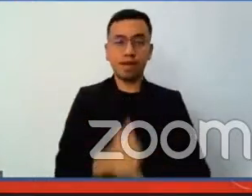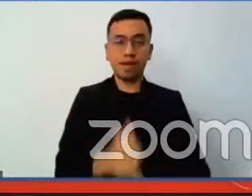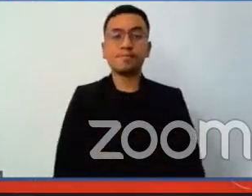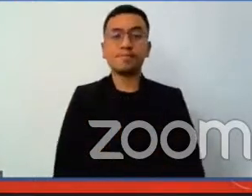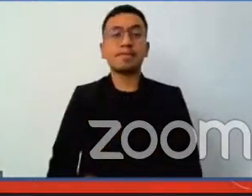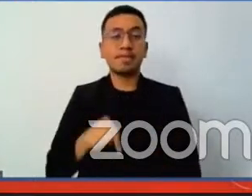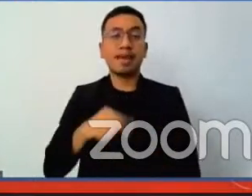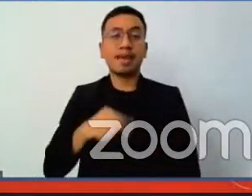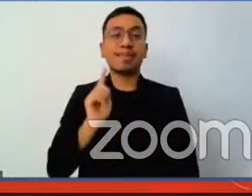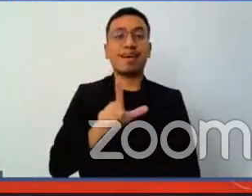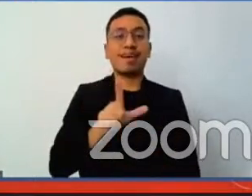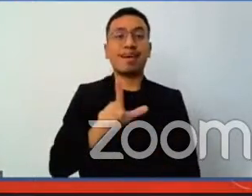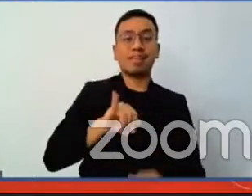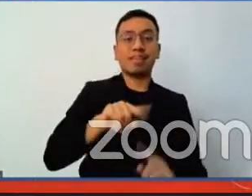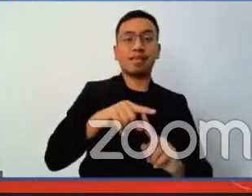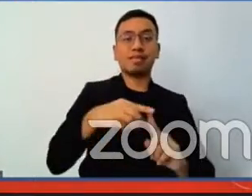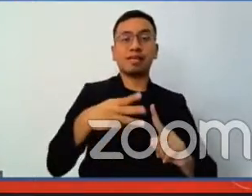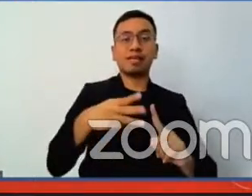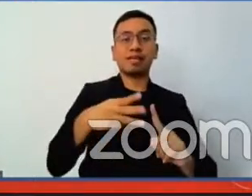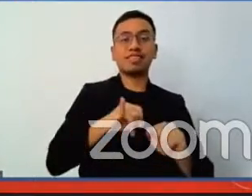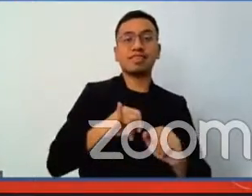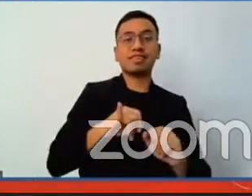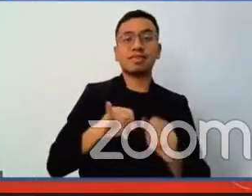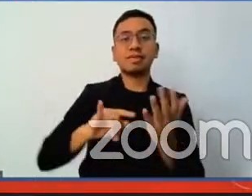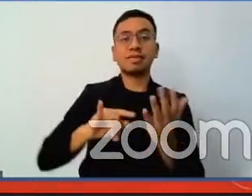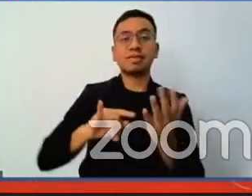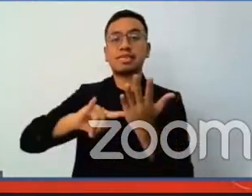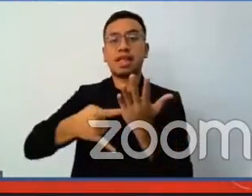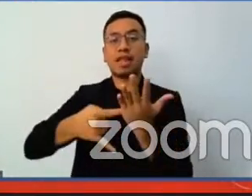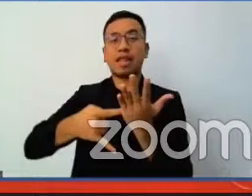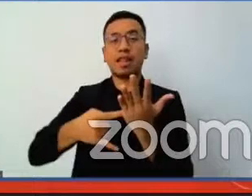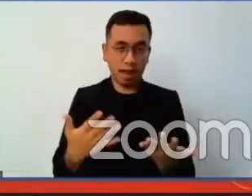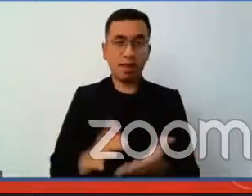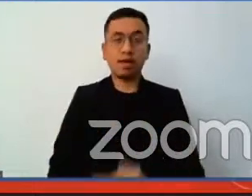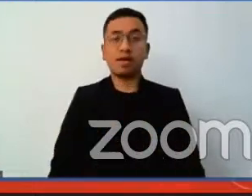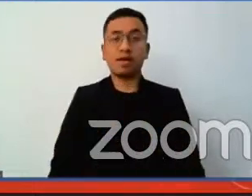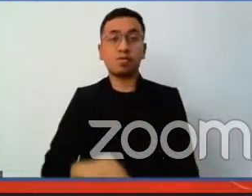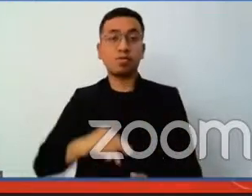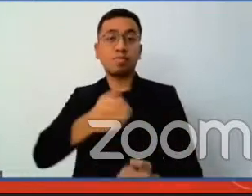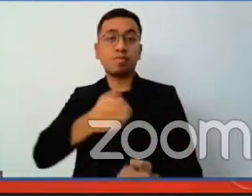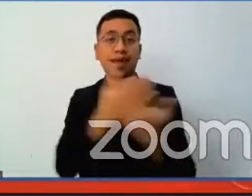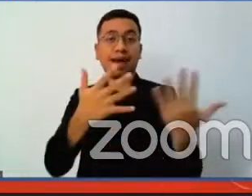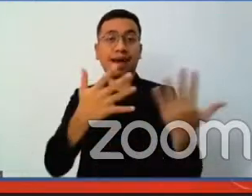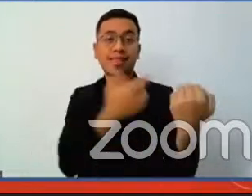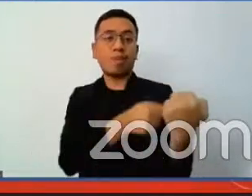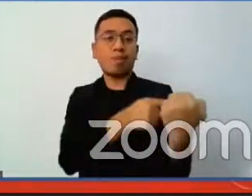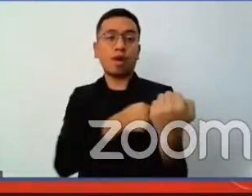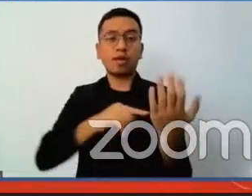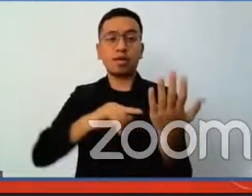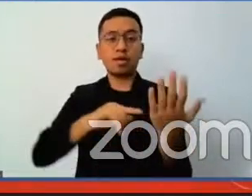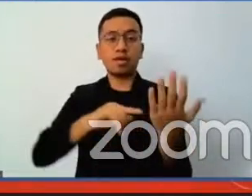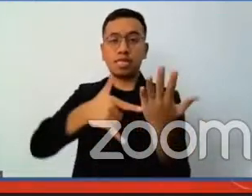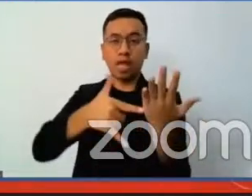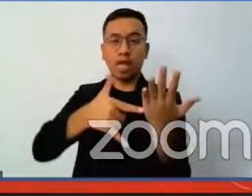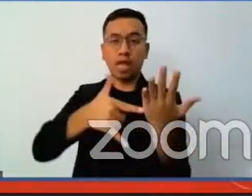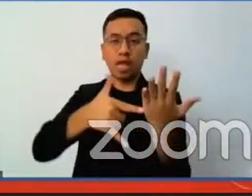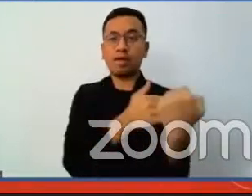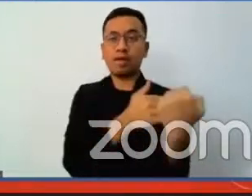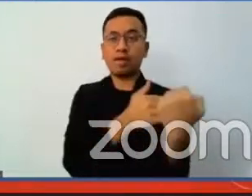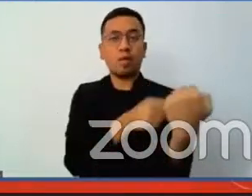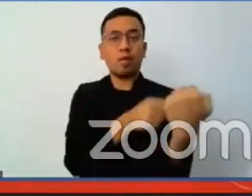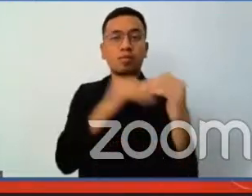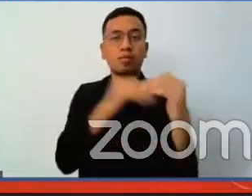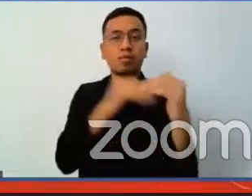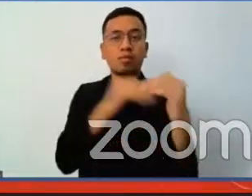adalah menciptakan masyarakat digital di mana kemampuan literasi digital masyarakat memegang peranan penting di dalamnya.